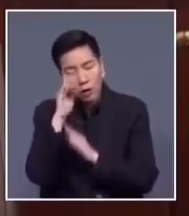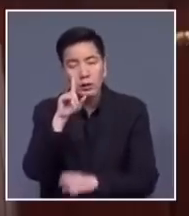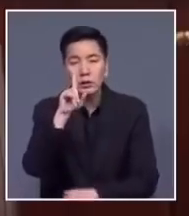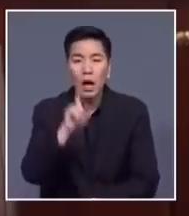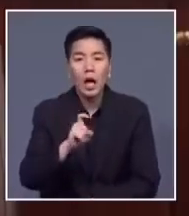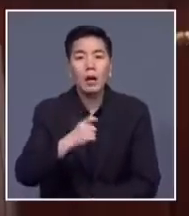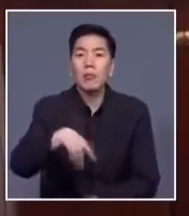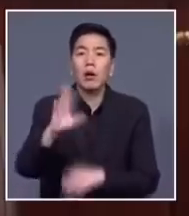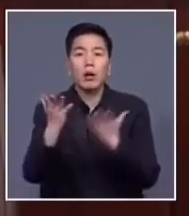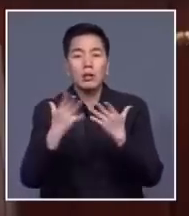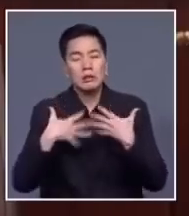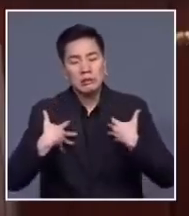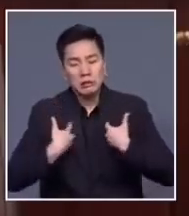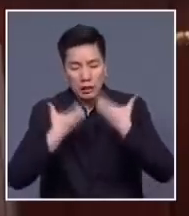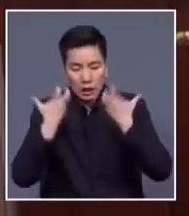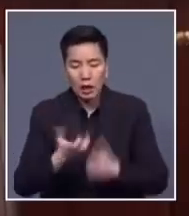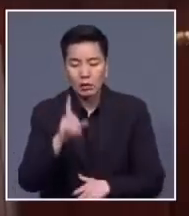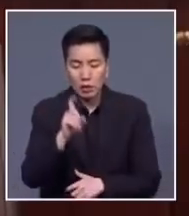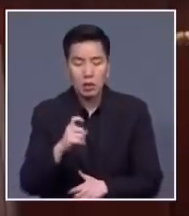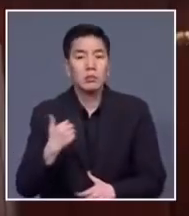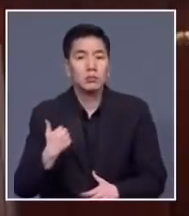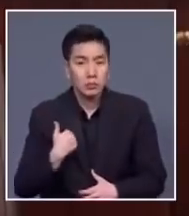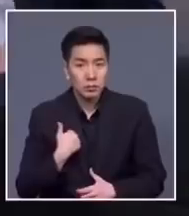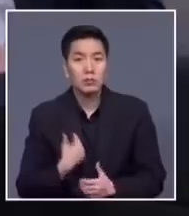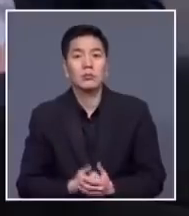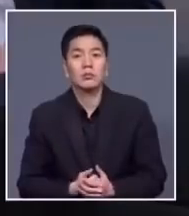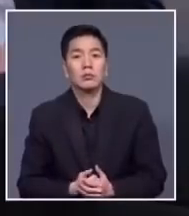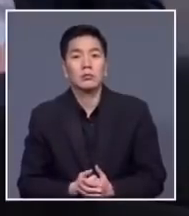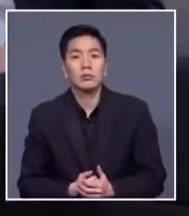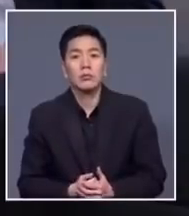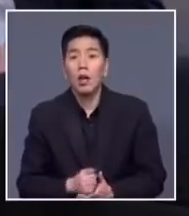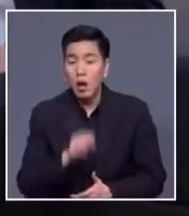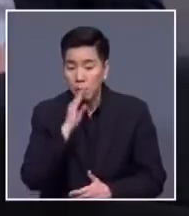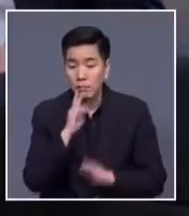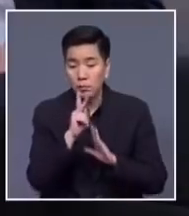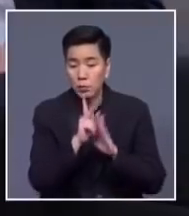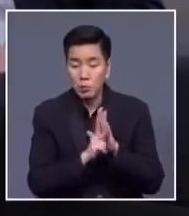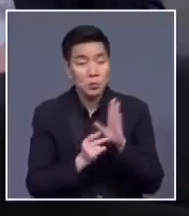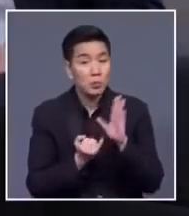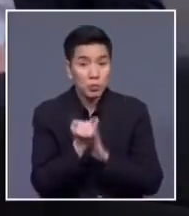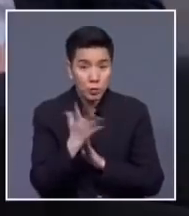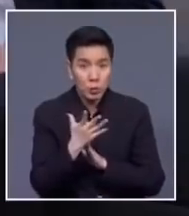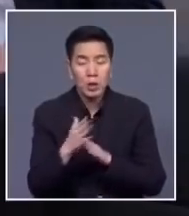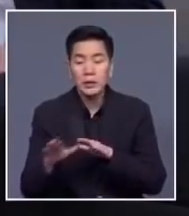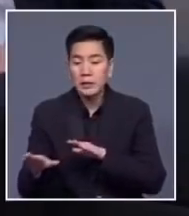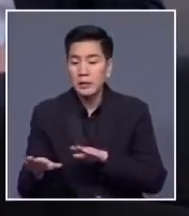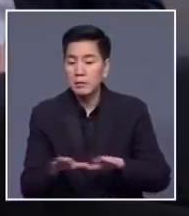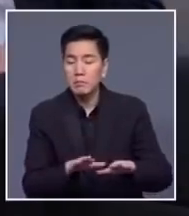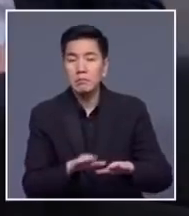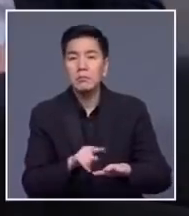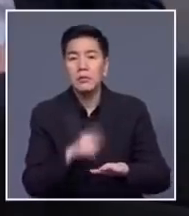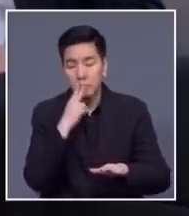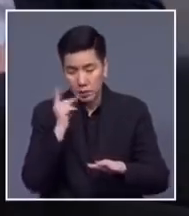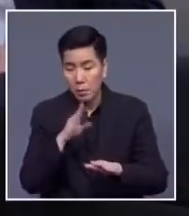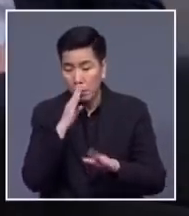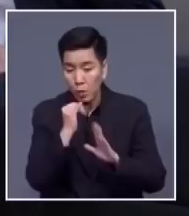านแล้วก็เหนื่อยเกินไปก็เสียชีวิตไปเลยก็มีคือถ้าเกิดมาอย่างผิดกฎหมายเนี่ยแน่นอนไม่ต้องเตรียมตัวอะไรเลยเชื่อในห